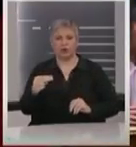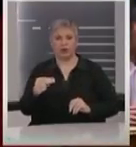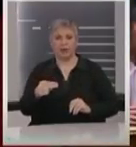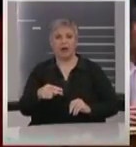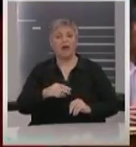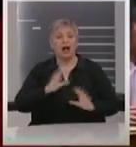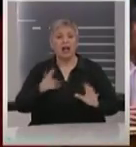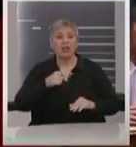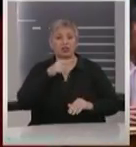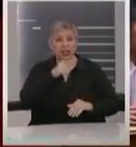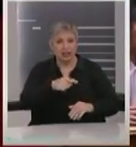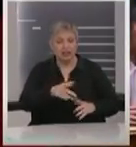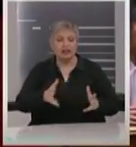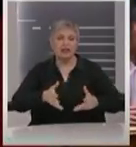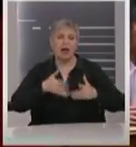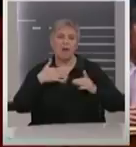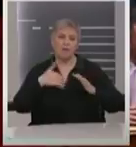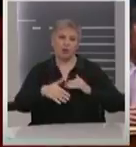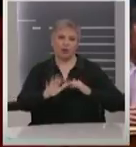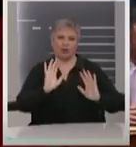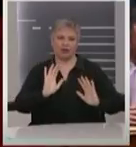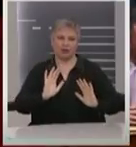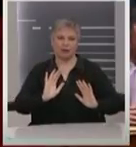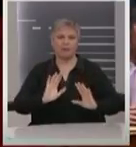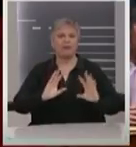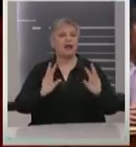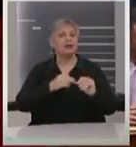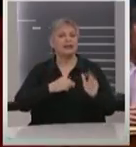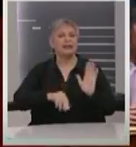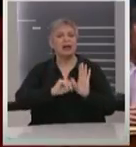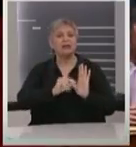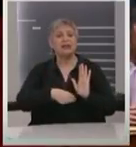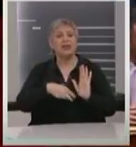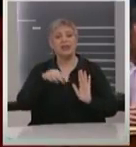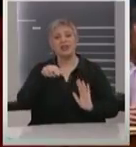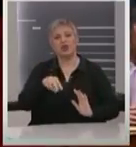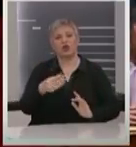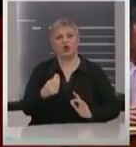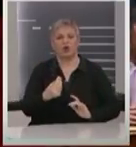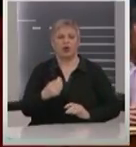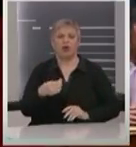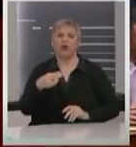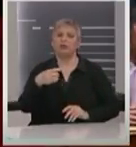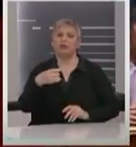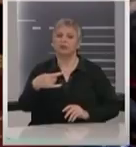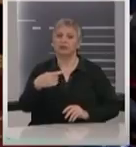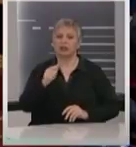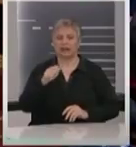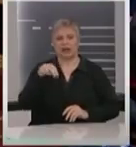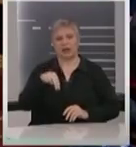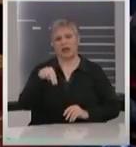Όσο για τη συνθήκη της Λοτζάνης, έχω να πω και κάτι άλλο. Θέλω να